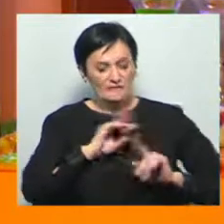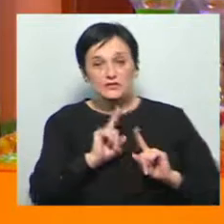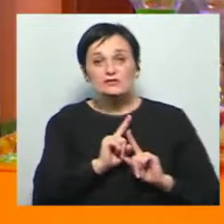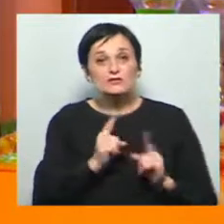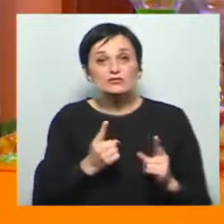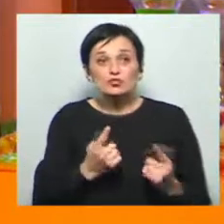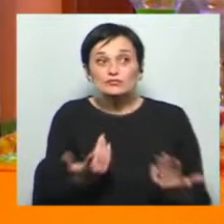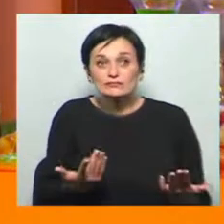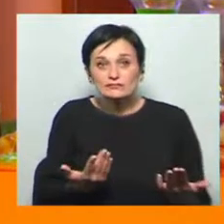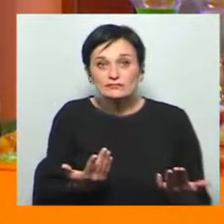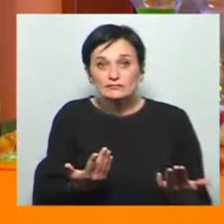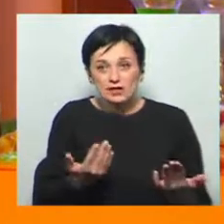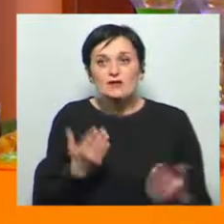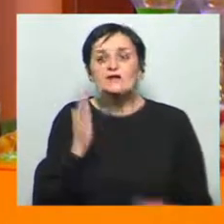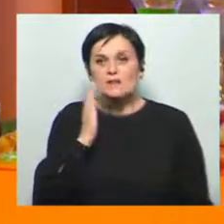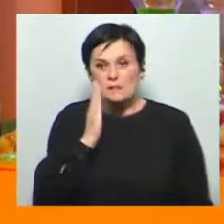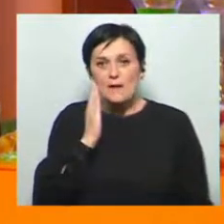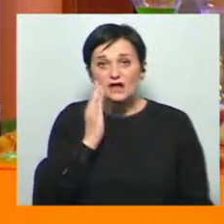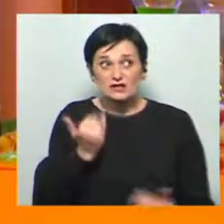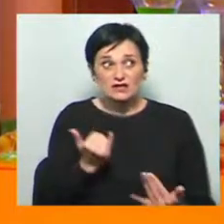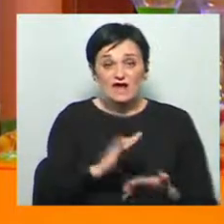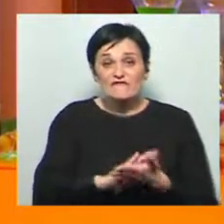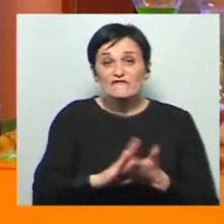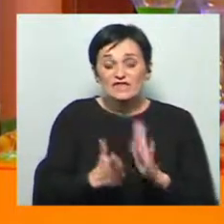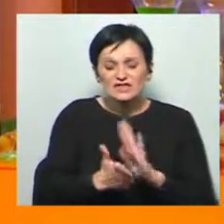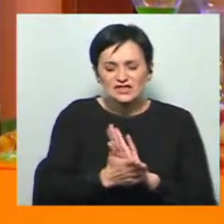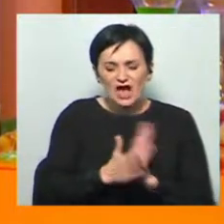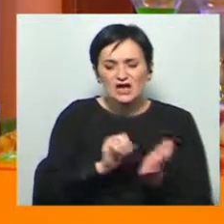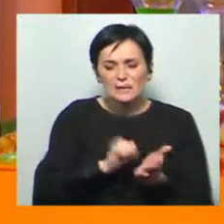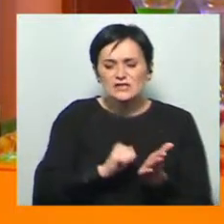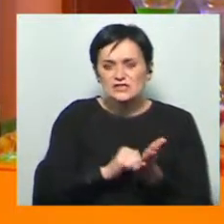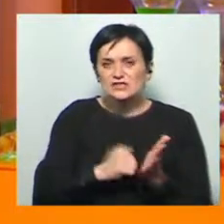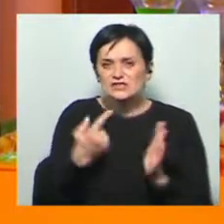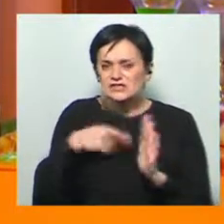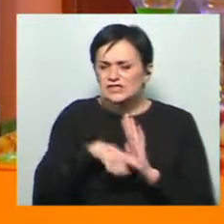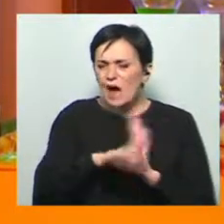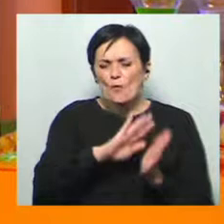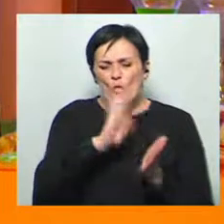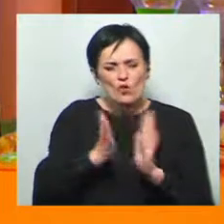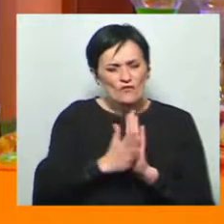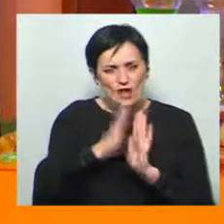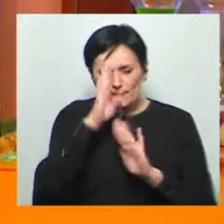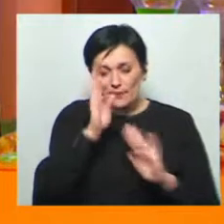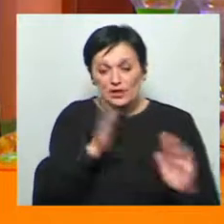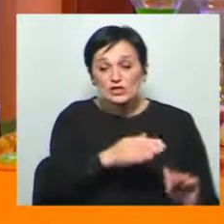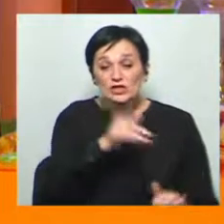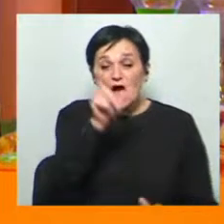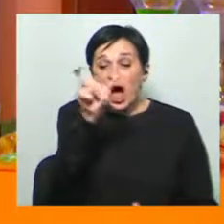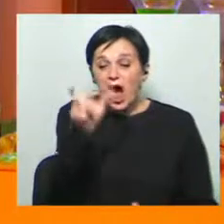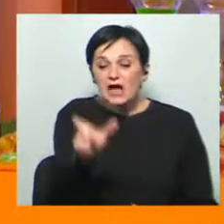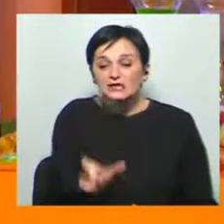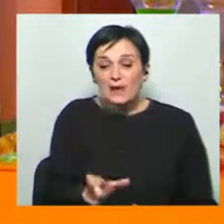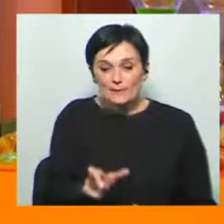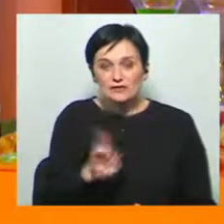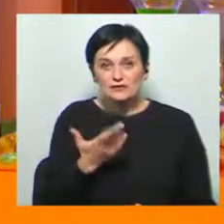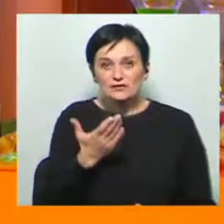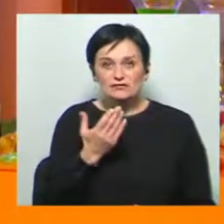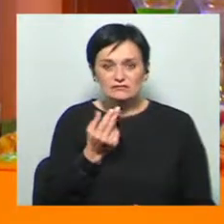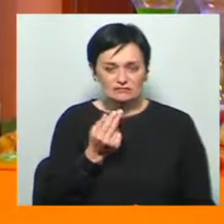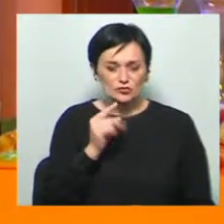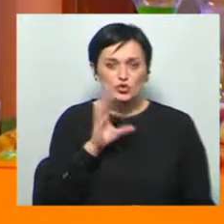რომ მართლაც შექმნილი ვითარების გამო ყველაფერსო თავი დავანებოთ, ადამიანების სოციალური